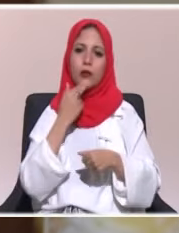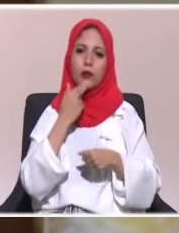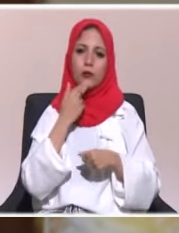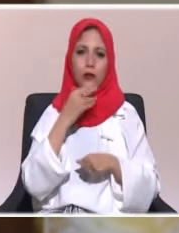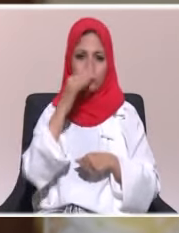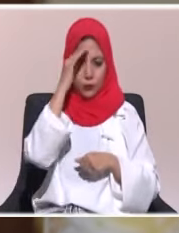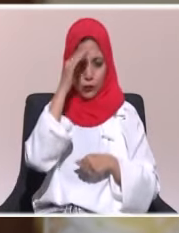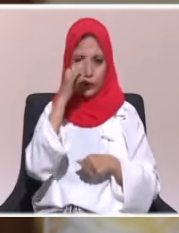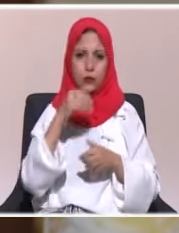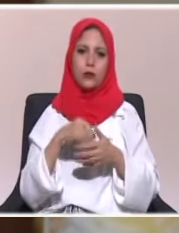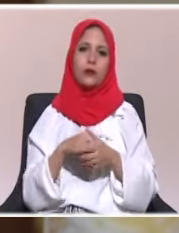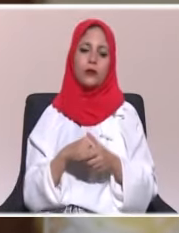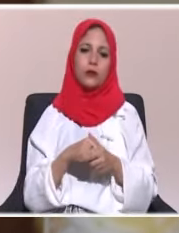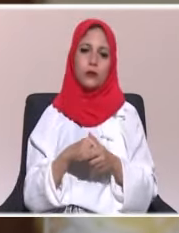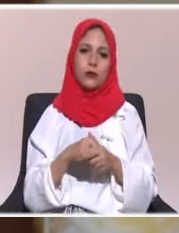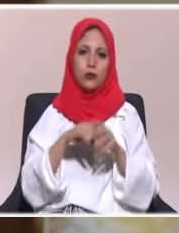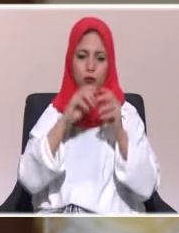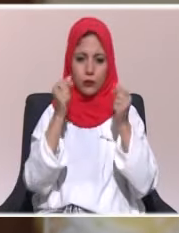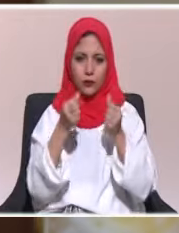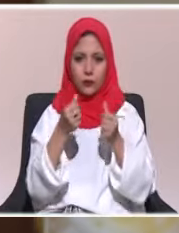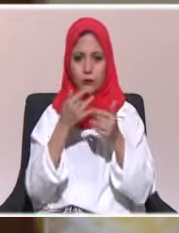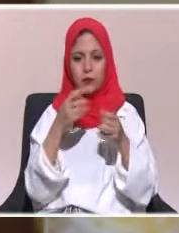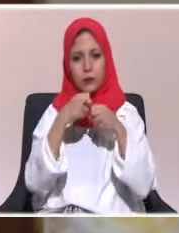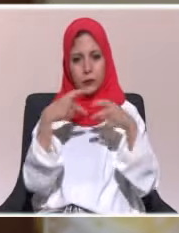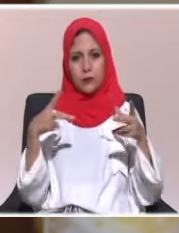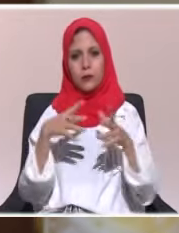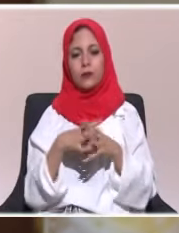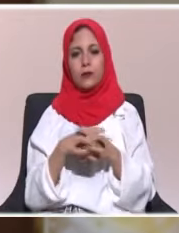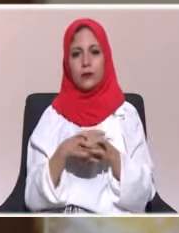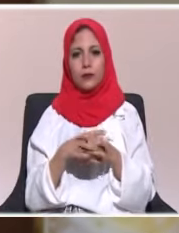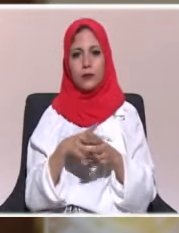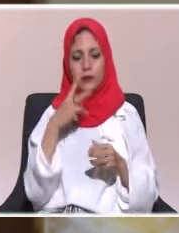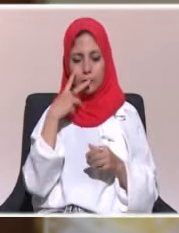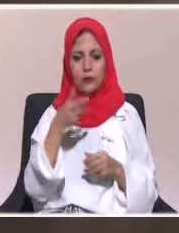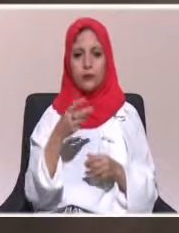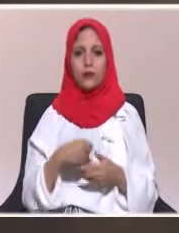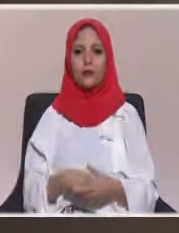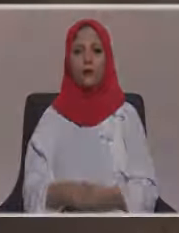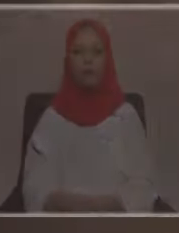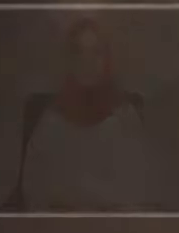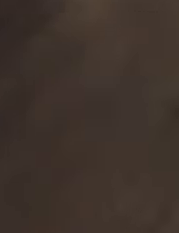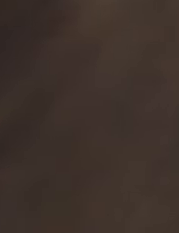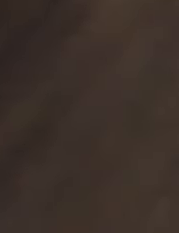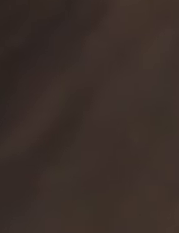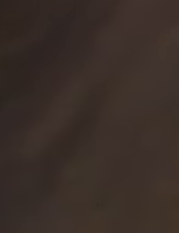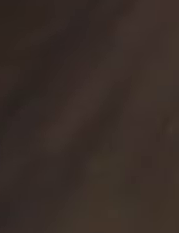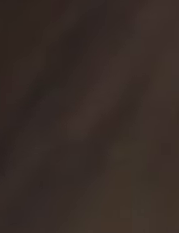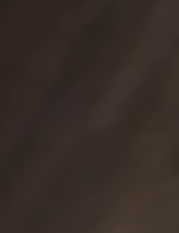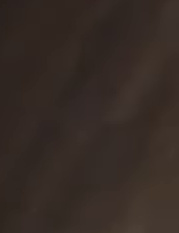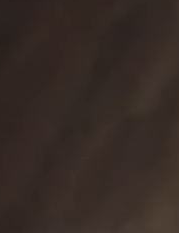كل تكاليف العملية بالمجان. تعالوا نطمئن على الطفل.